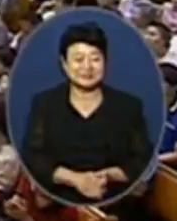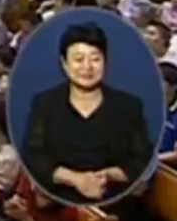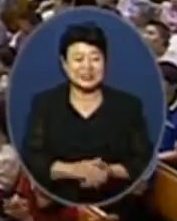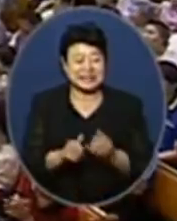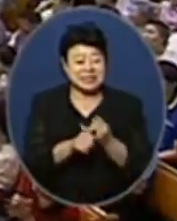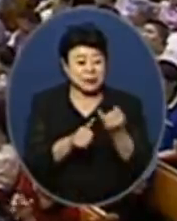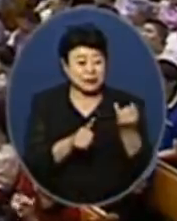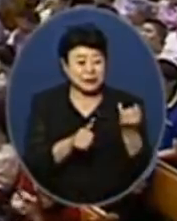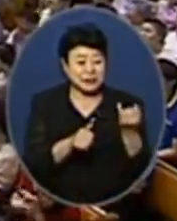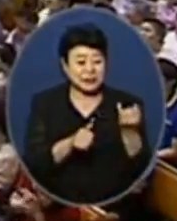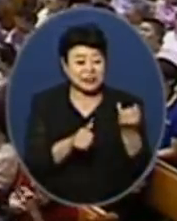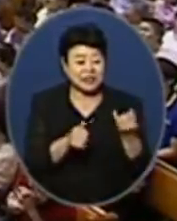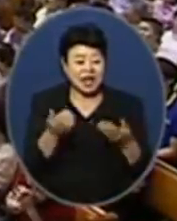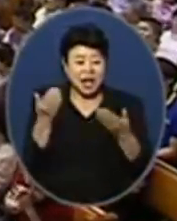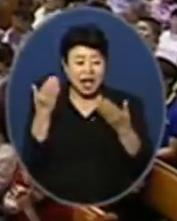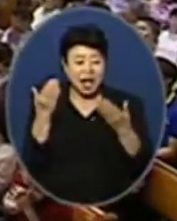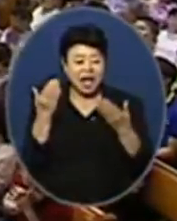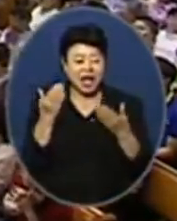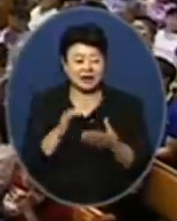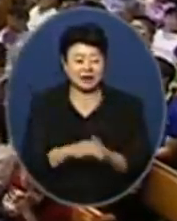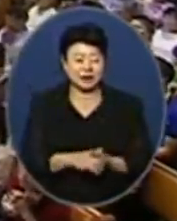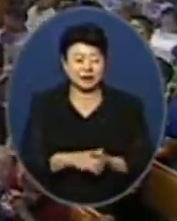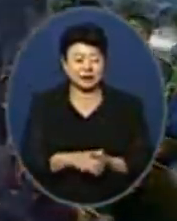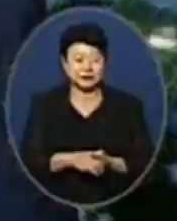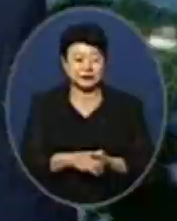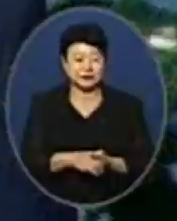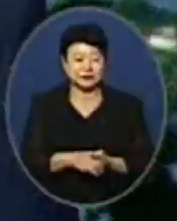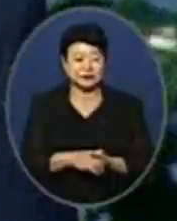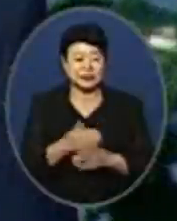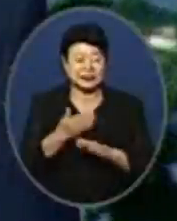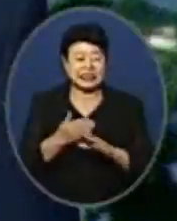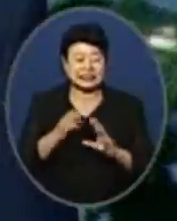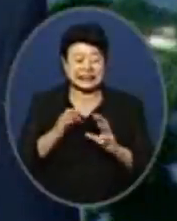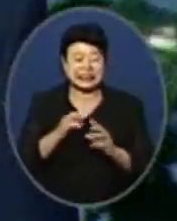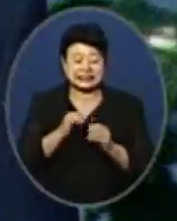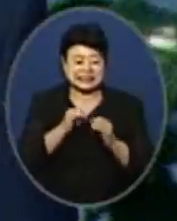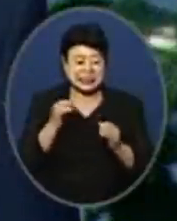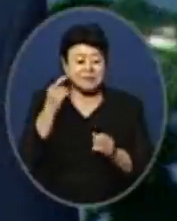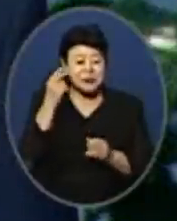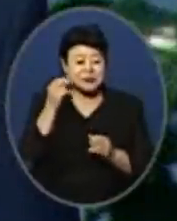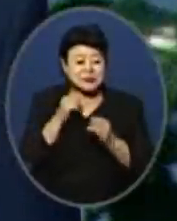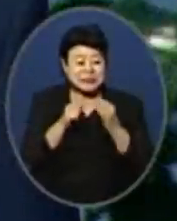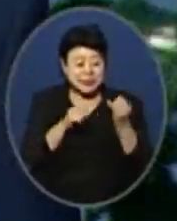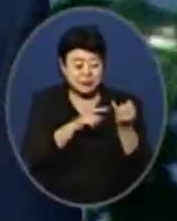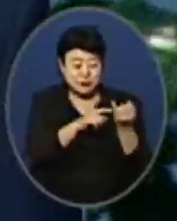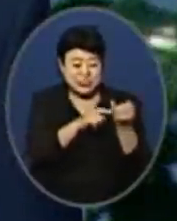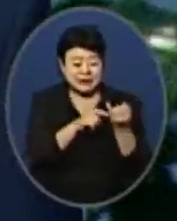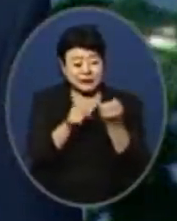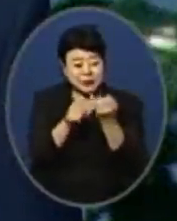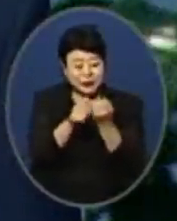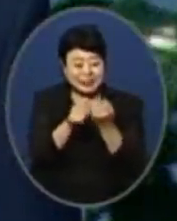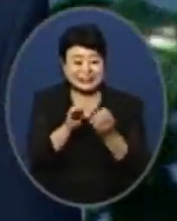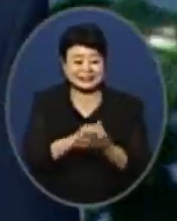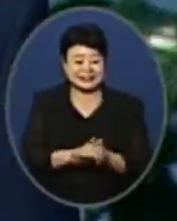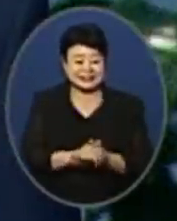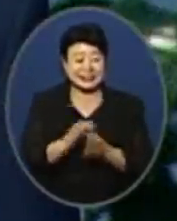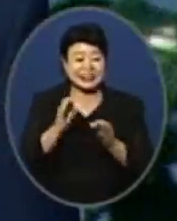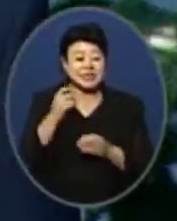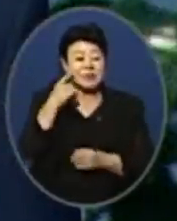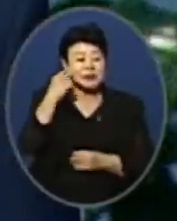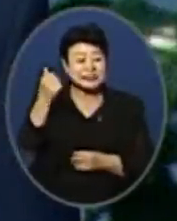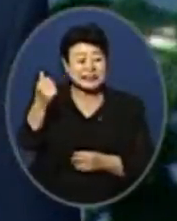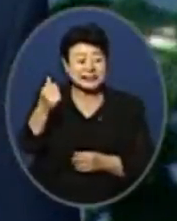사모님이 학교의 동기동창인데 외국인입니다. 미국 부인인데 김